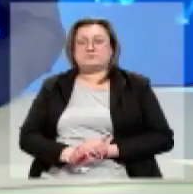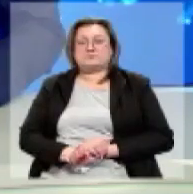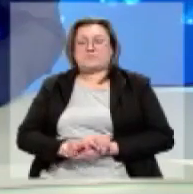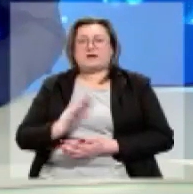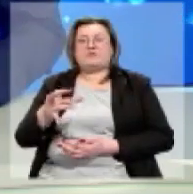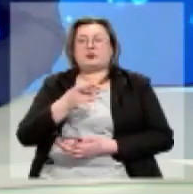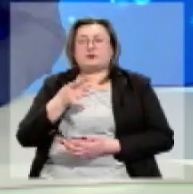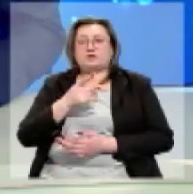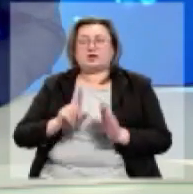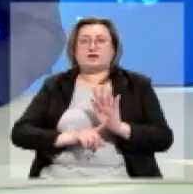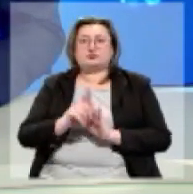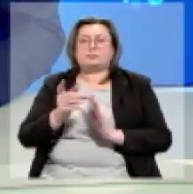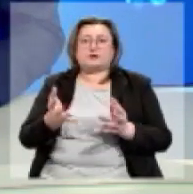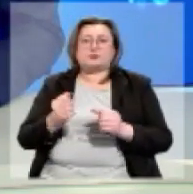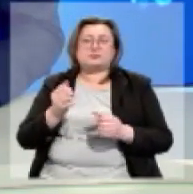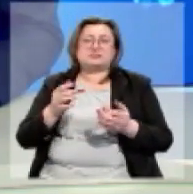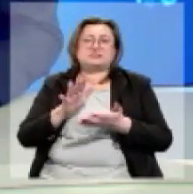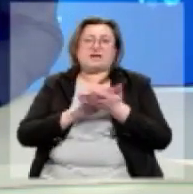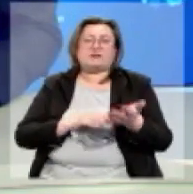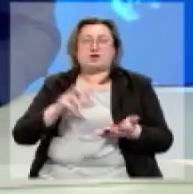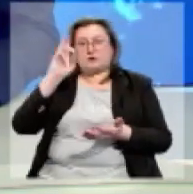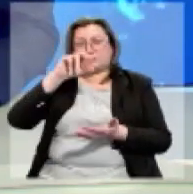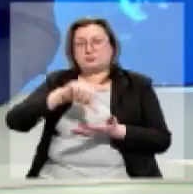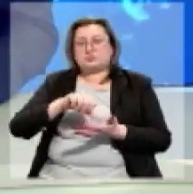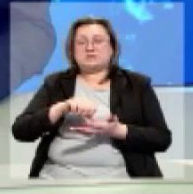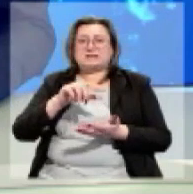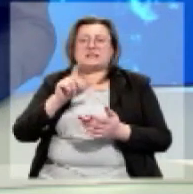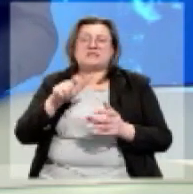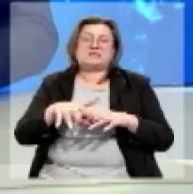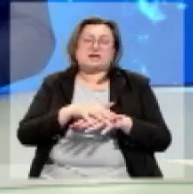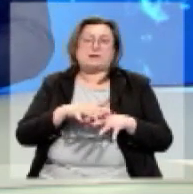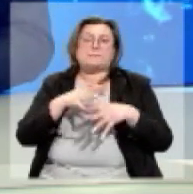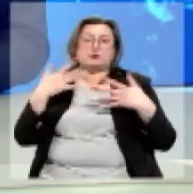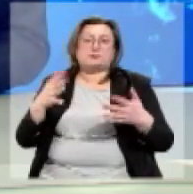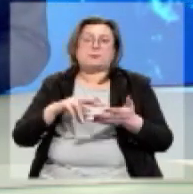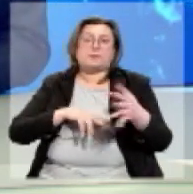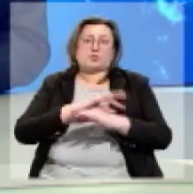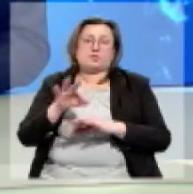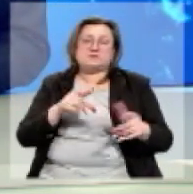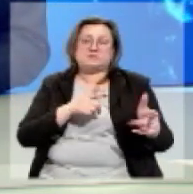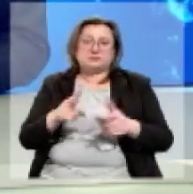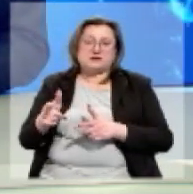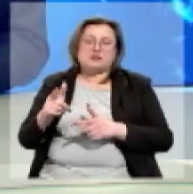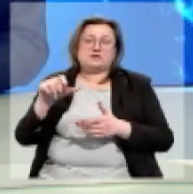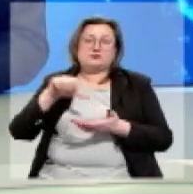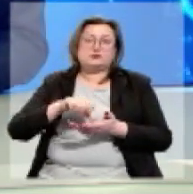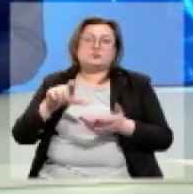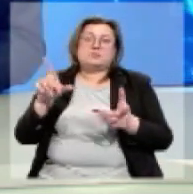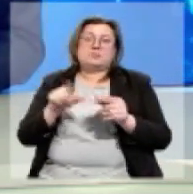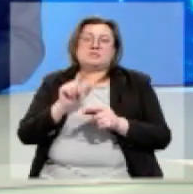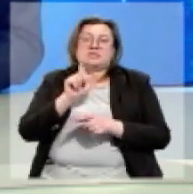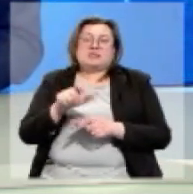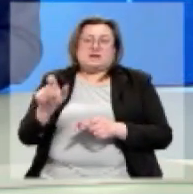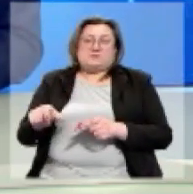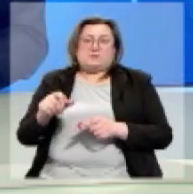Өңірде халық қатысатын бюджет жобасына өтінімдер қабылдау басталды. Ауқымды жоба халықтың қатысуымен әзірленіп іске асырылады. Бұл